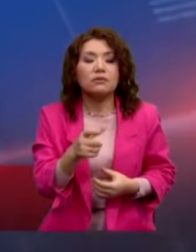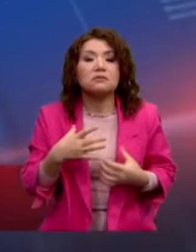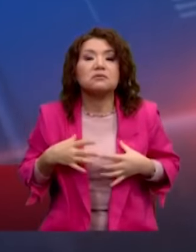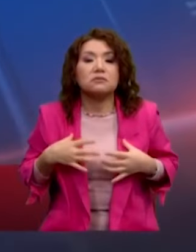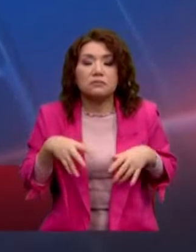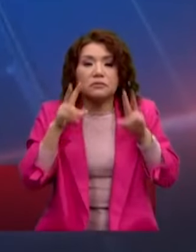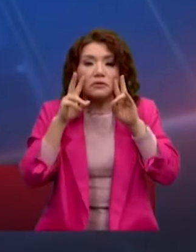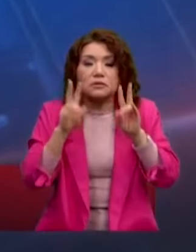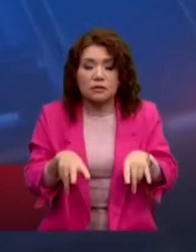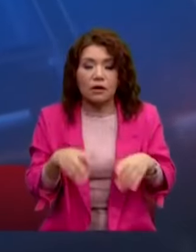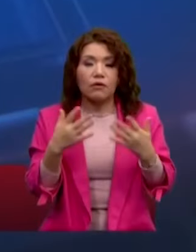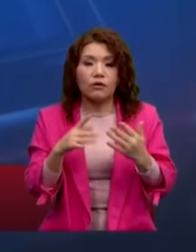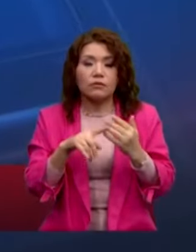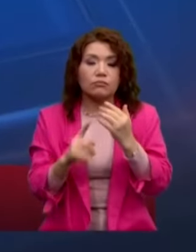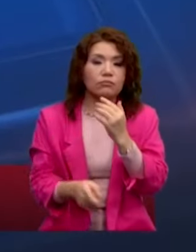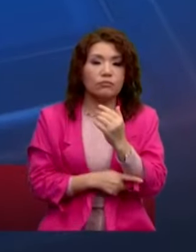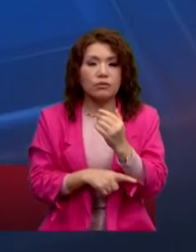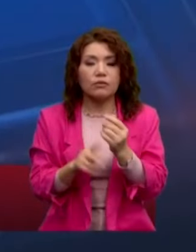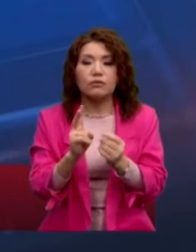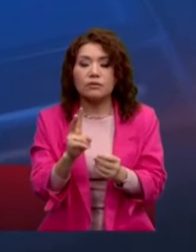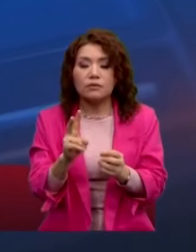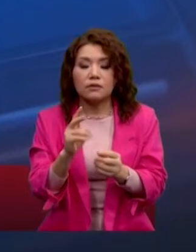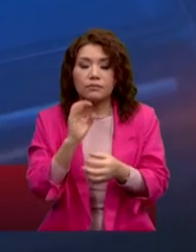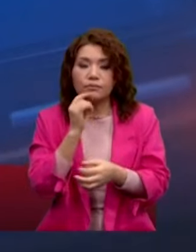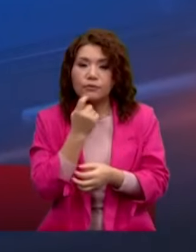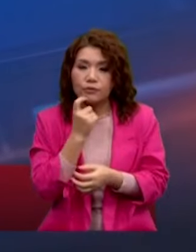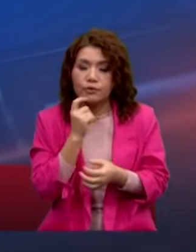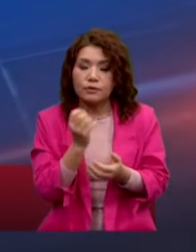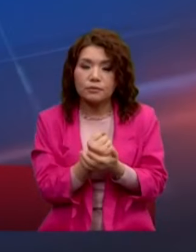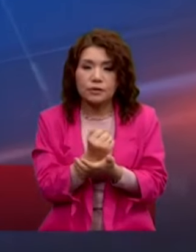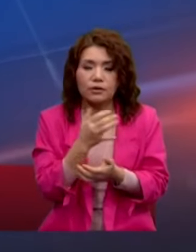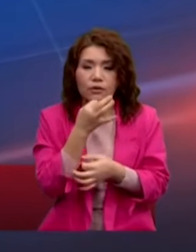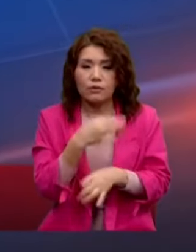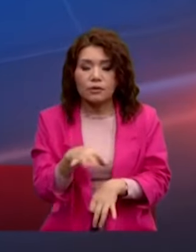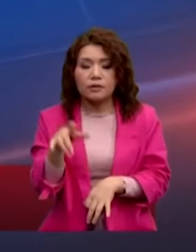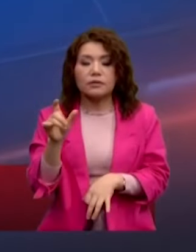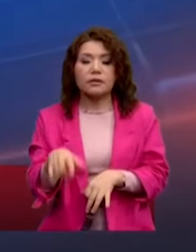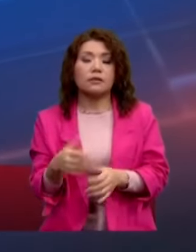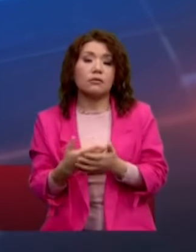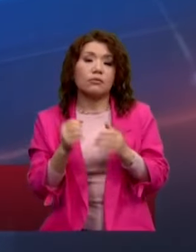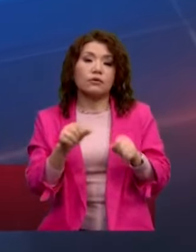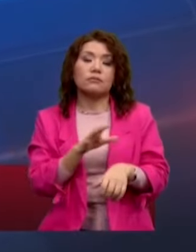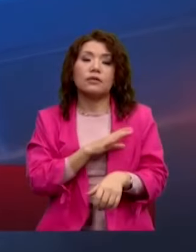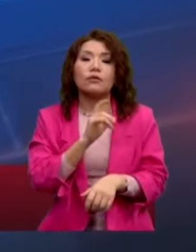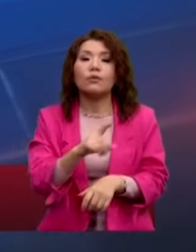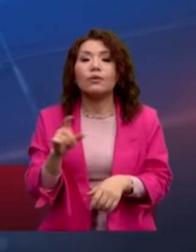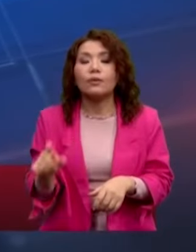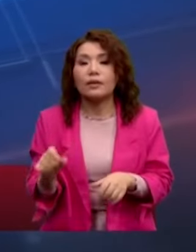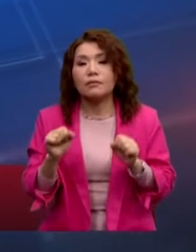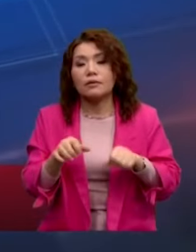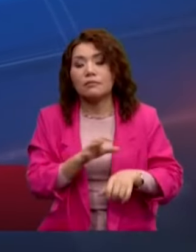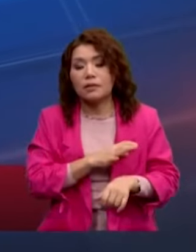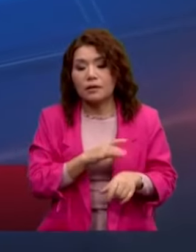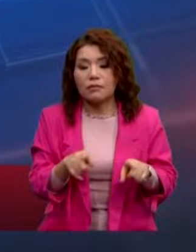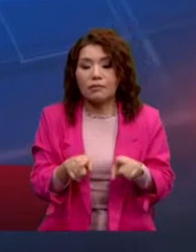знаю. Конечный источник очень сложно найти. То есть вот этого нулевого пациента. Возможно, поэтому люди и